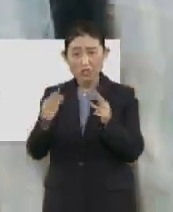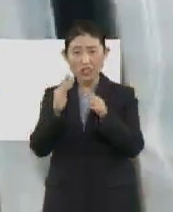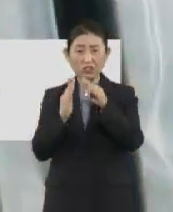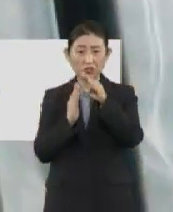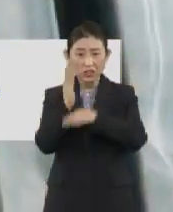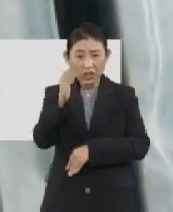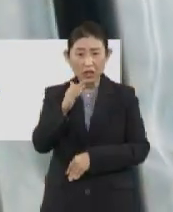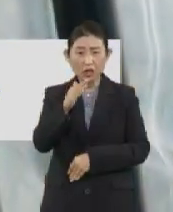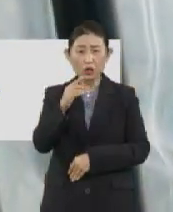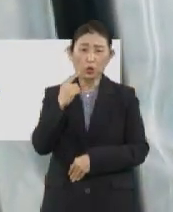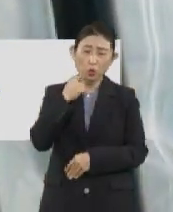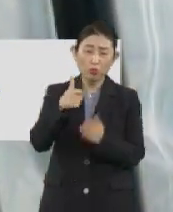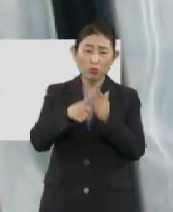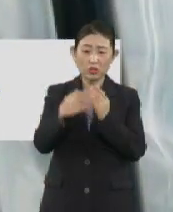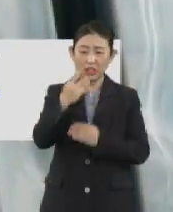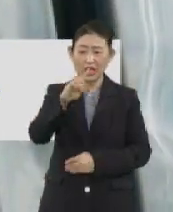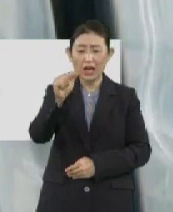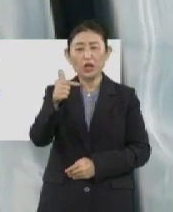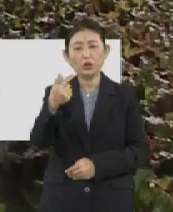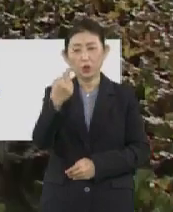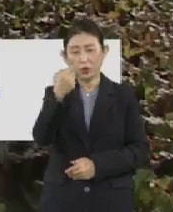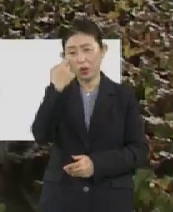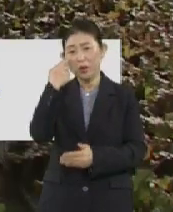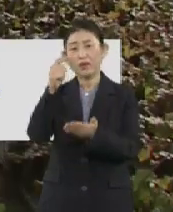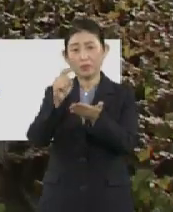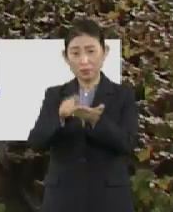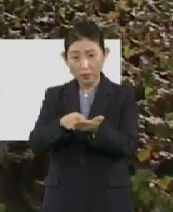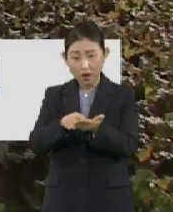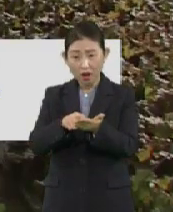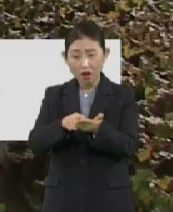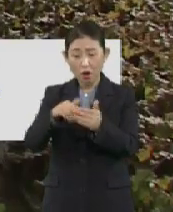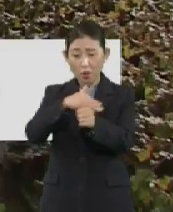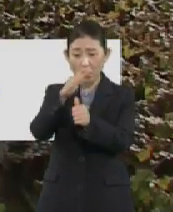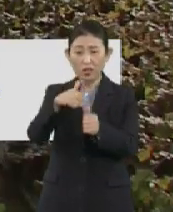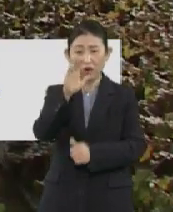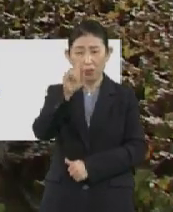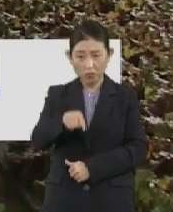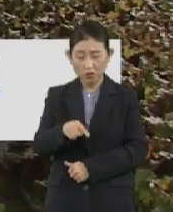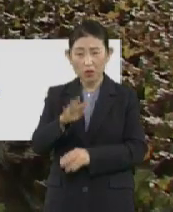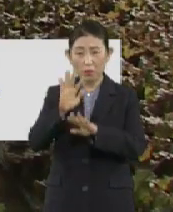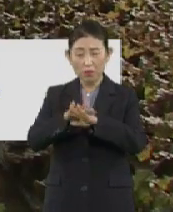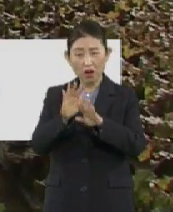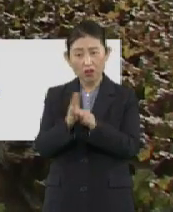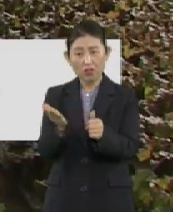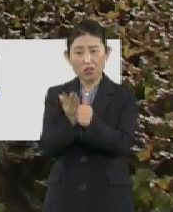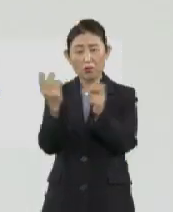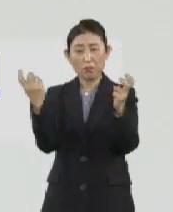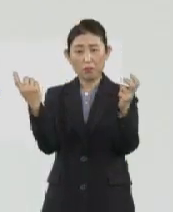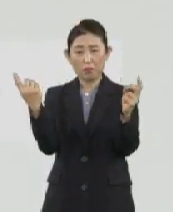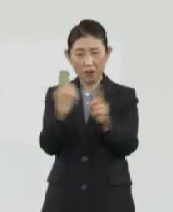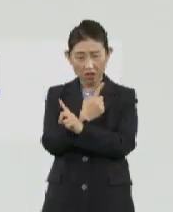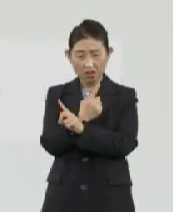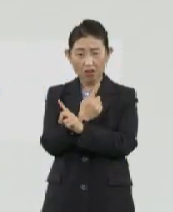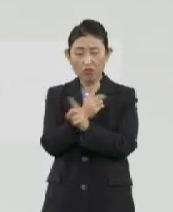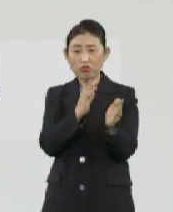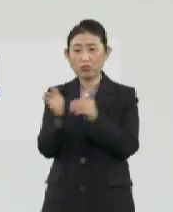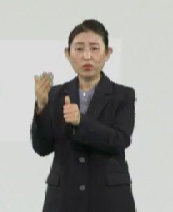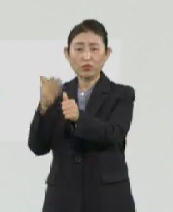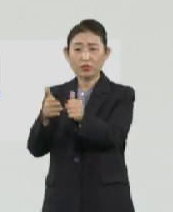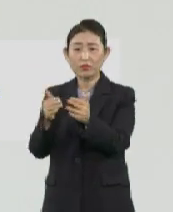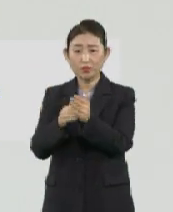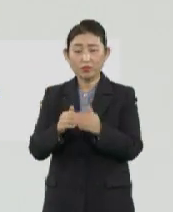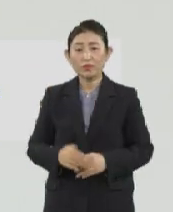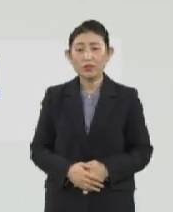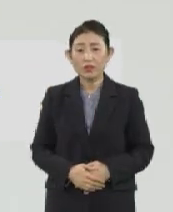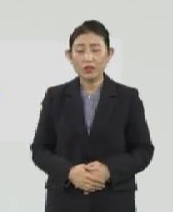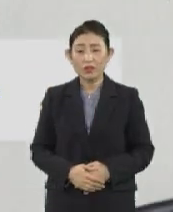좋아하는 발암 물질 라돈 이 나오는 것을 확인했다 며 환경부는 농 법 전환 대책을 서둘러 마련하라고 죽고 했습니다